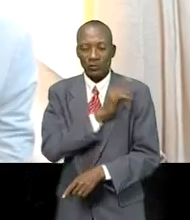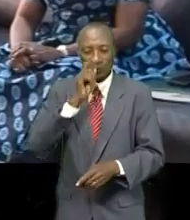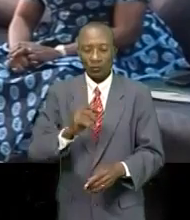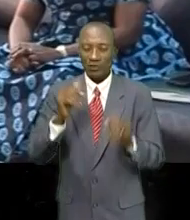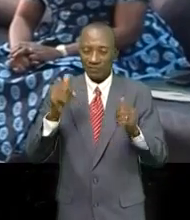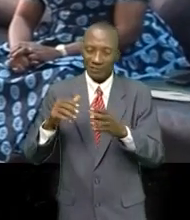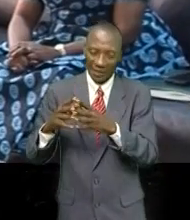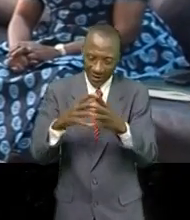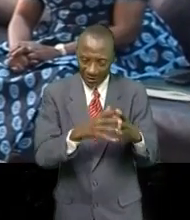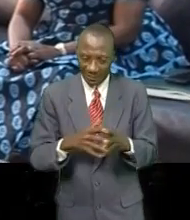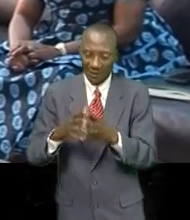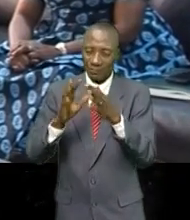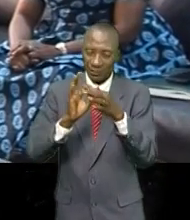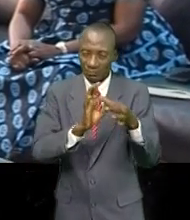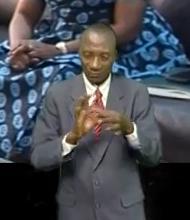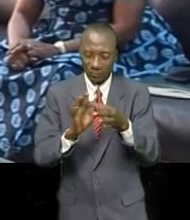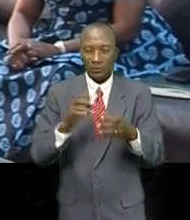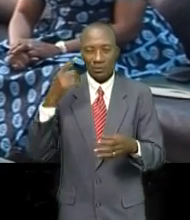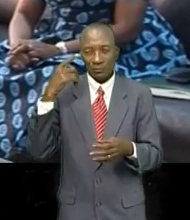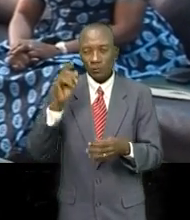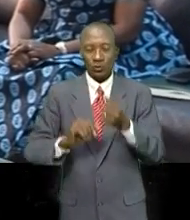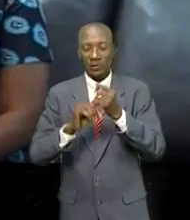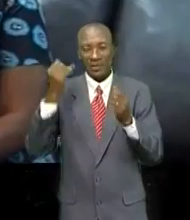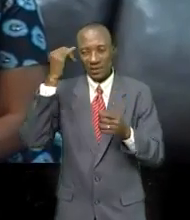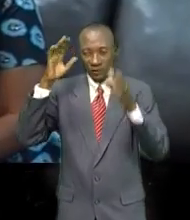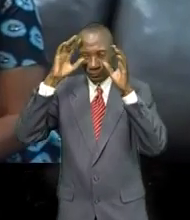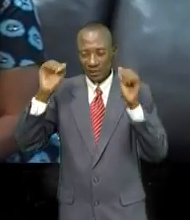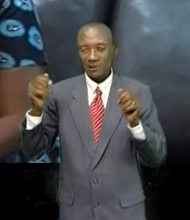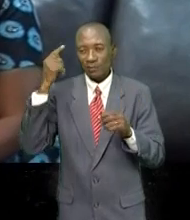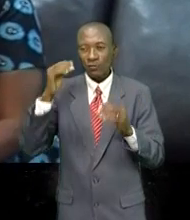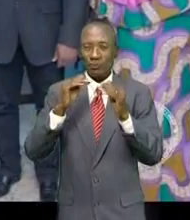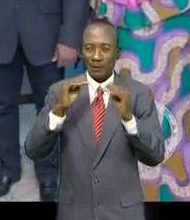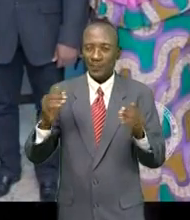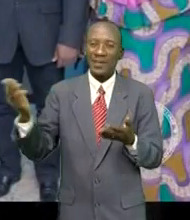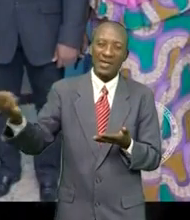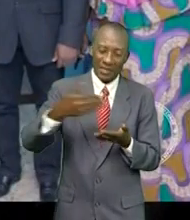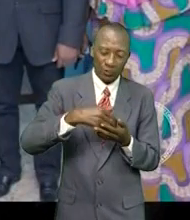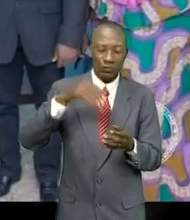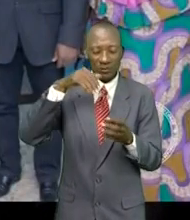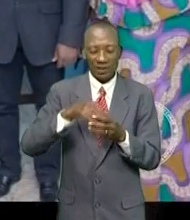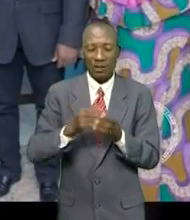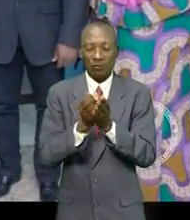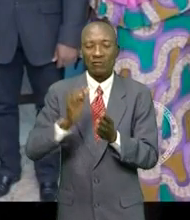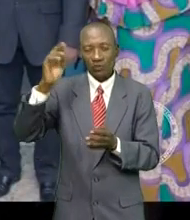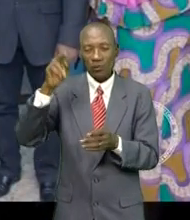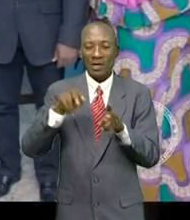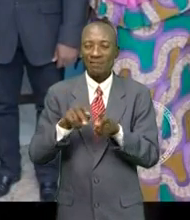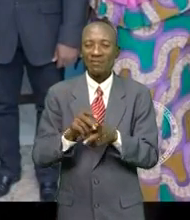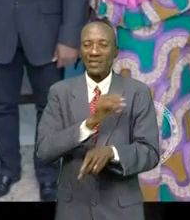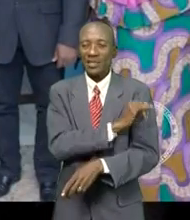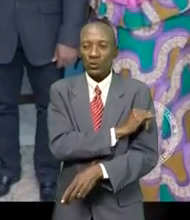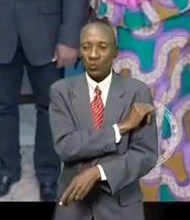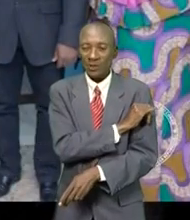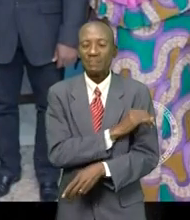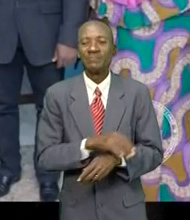la vision du chef de l'État pour le retour d'une paix durable au Nord Kivu et en Ituri. Avec des ONG sur le terrain, des jours comme des